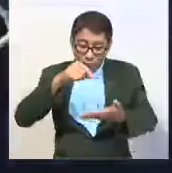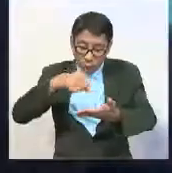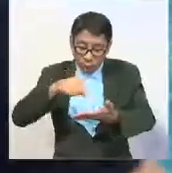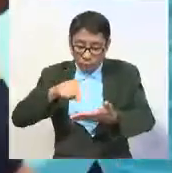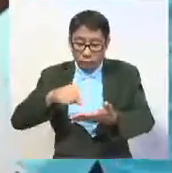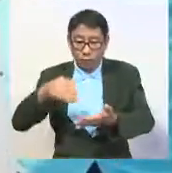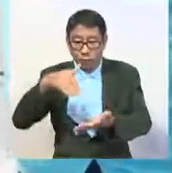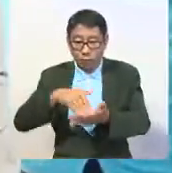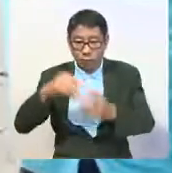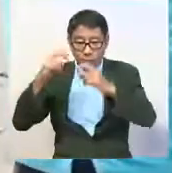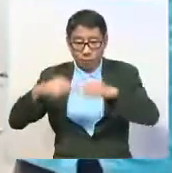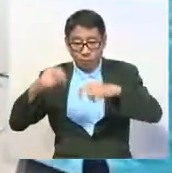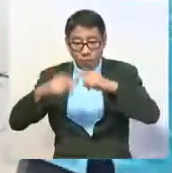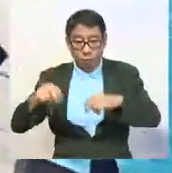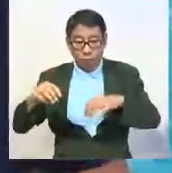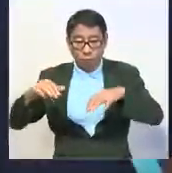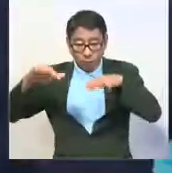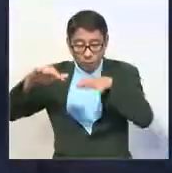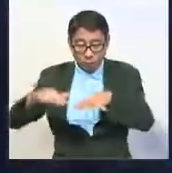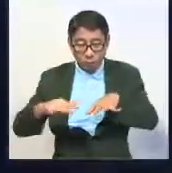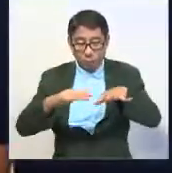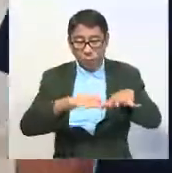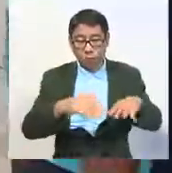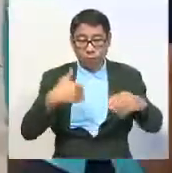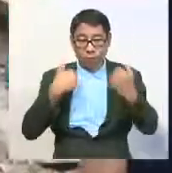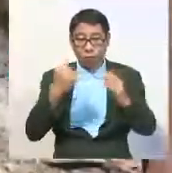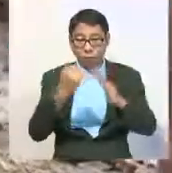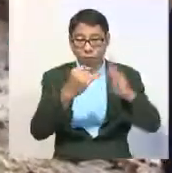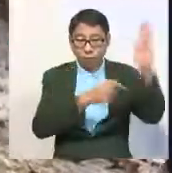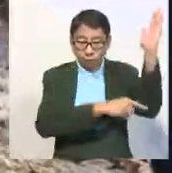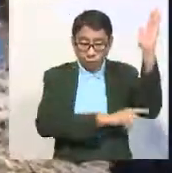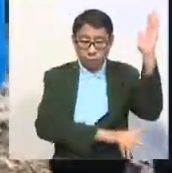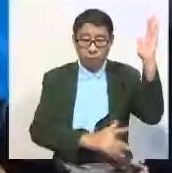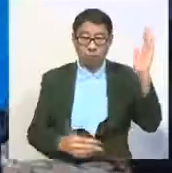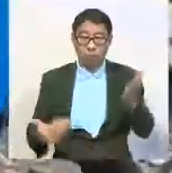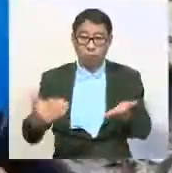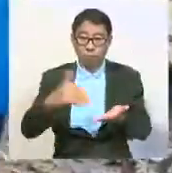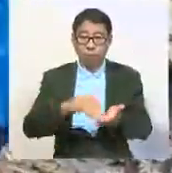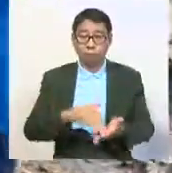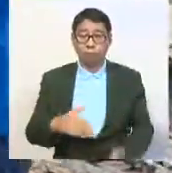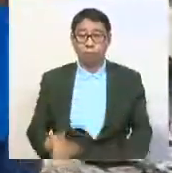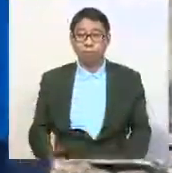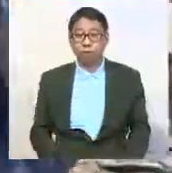ที่ศูนย์วิจัยและพัฒนาทรัพยากรทางทะเลและชายฝั่งอันดามันจังหวัดภูเก็ตอีกครั้งหนึ่งค่ะ